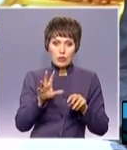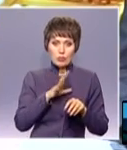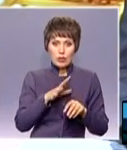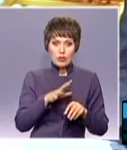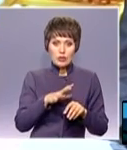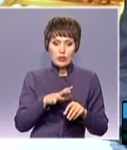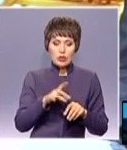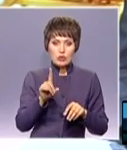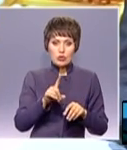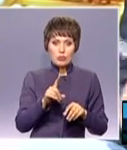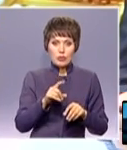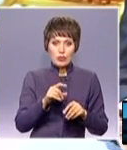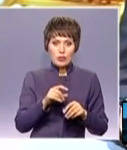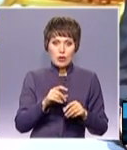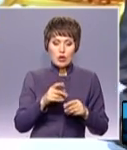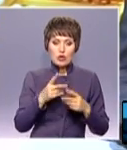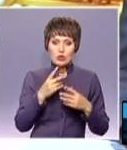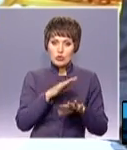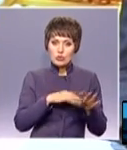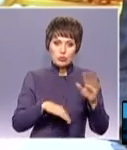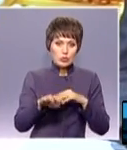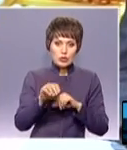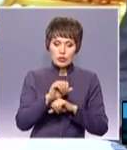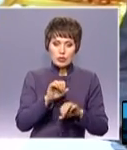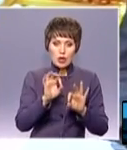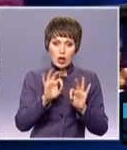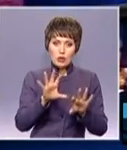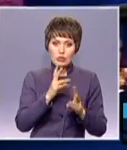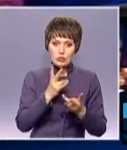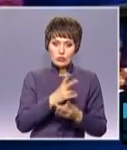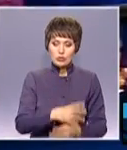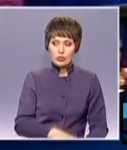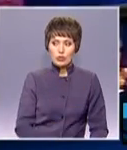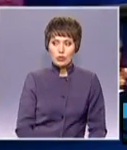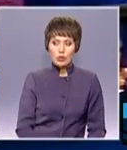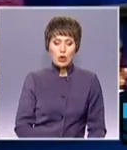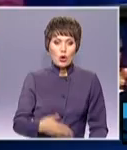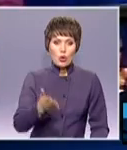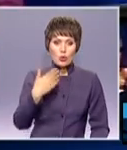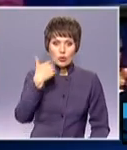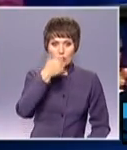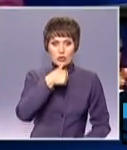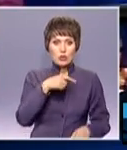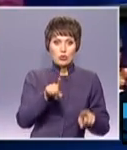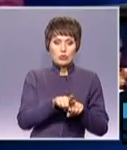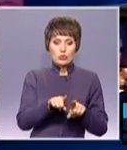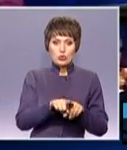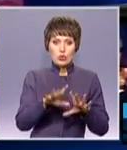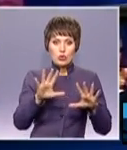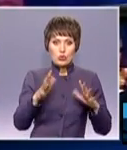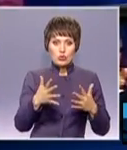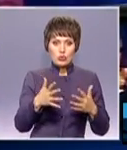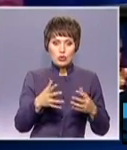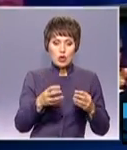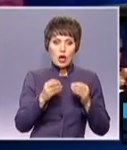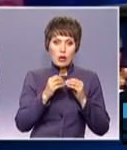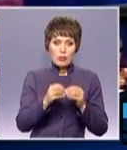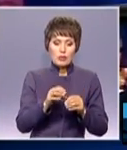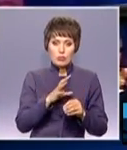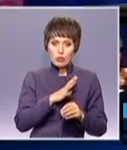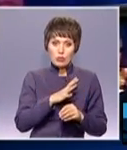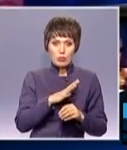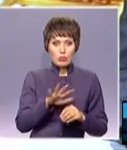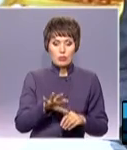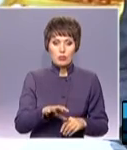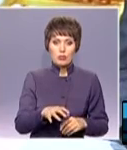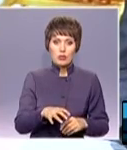фонтанда жаңағы шомылдырмасын деп. Өткен жылы осындай қанша оқиға тіркелді? Ондай өте жиі болмайды